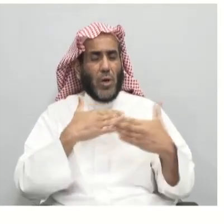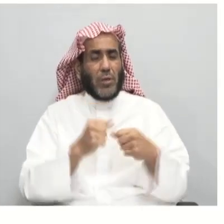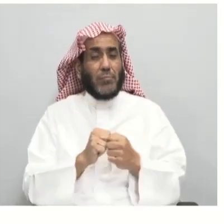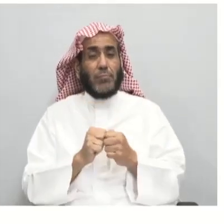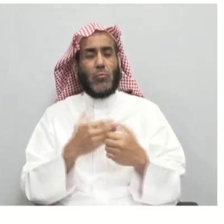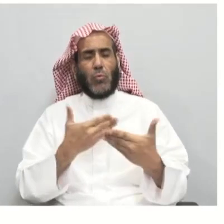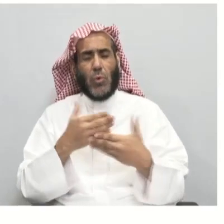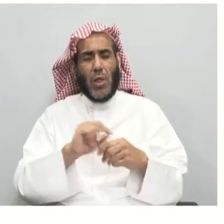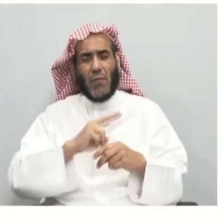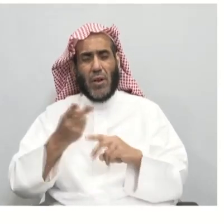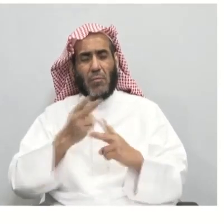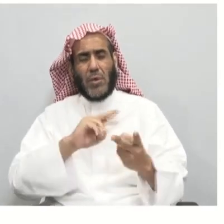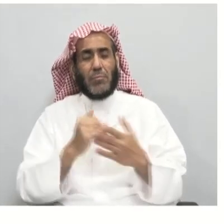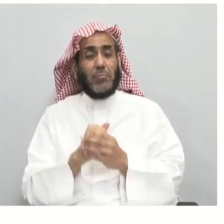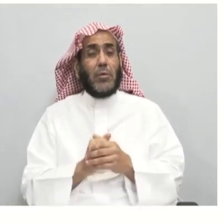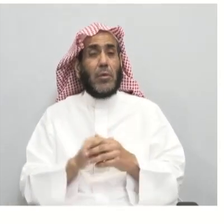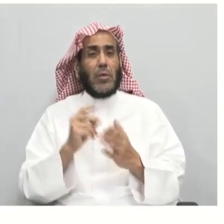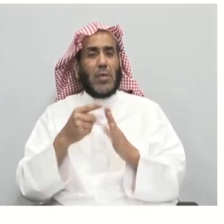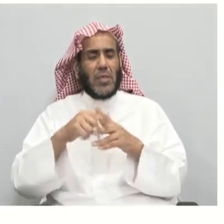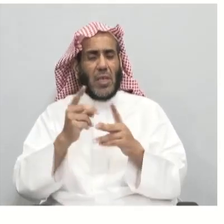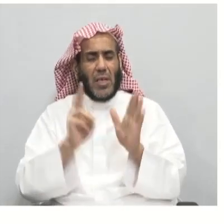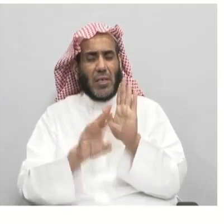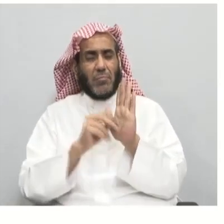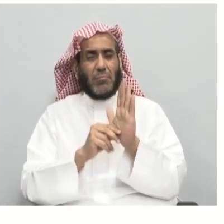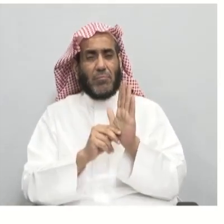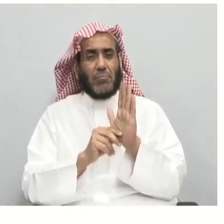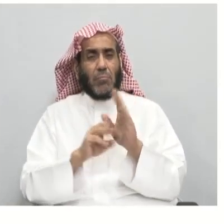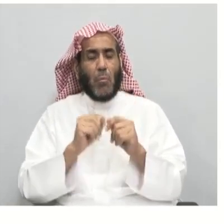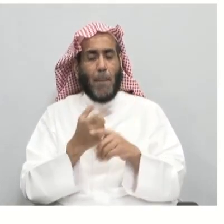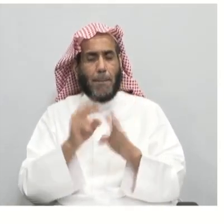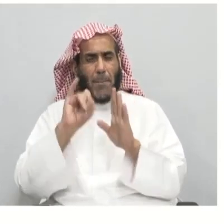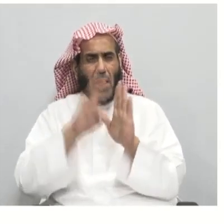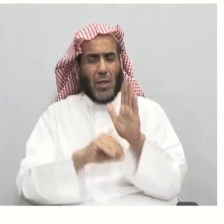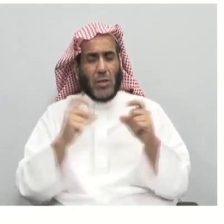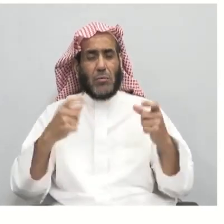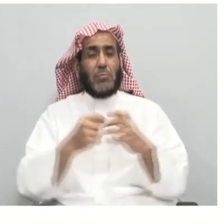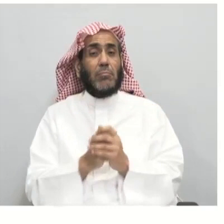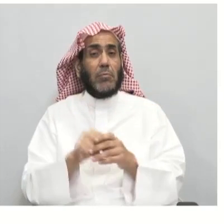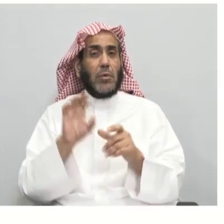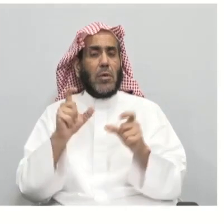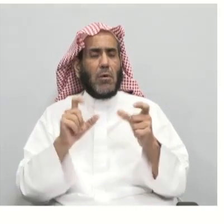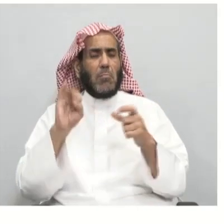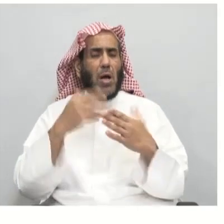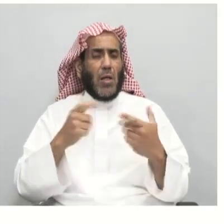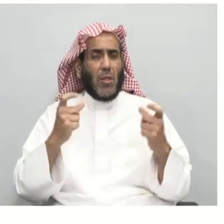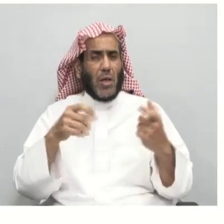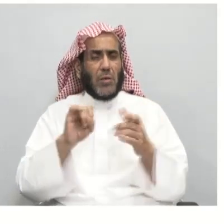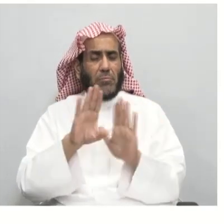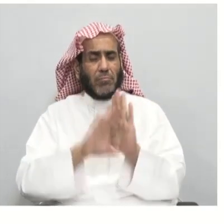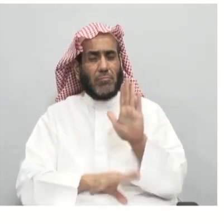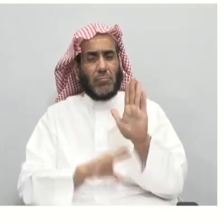هذا الفرق بين التقرير ومحضر الاجتماع اذا محضر الاجتماع